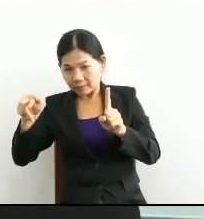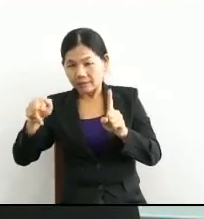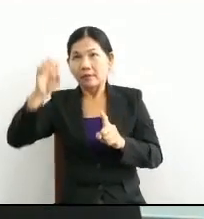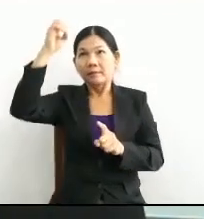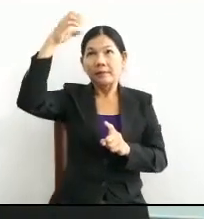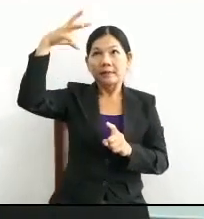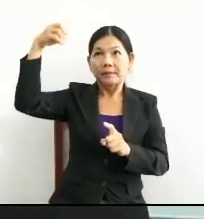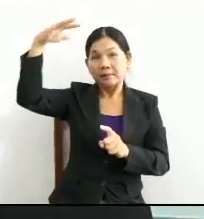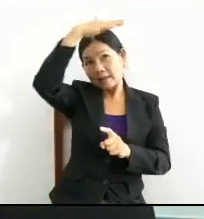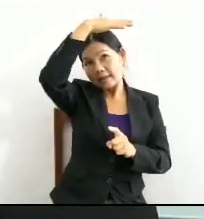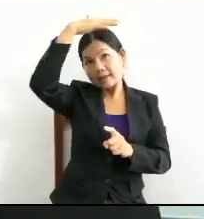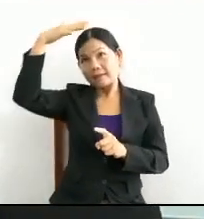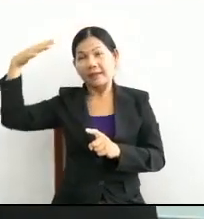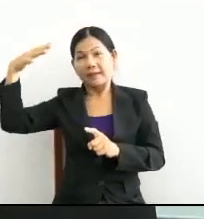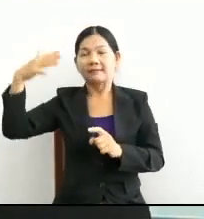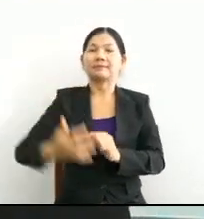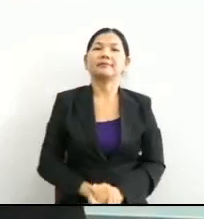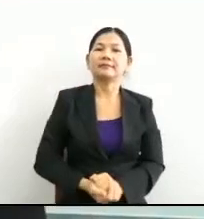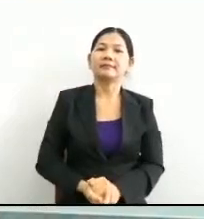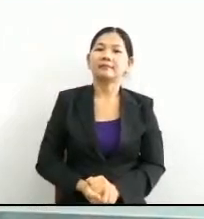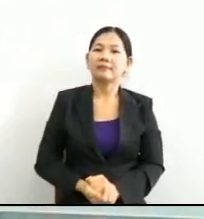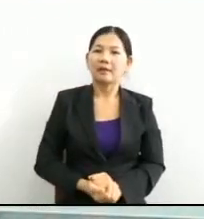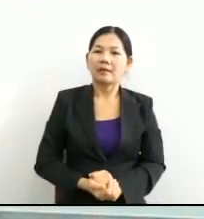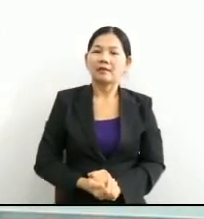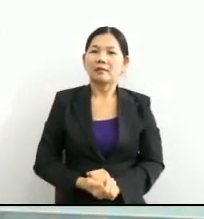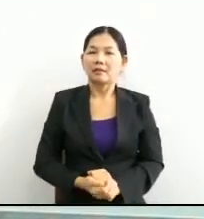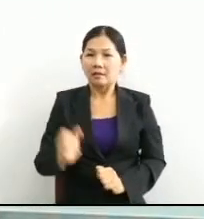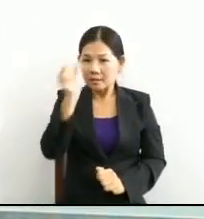bót cái lờ mệt. Chắc là con ăn được luôn ai nhé.